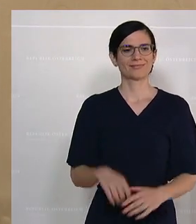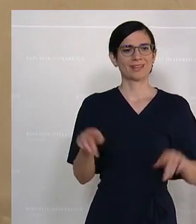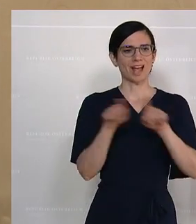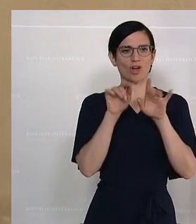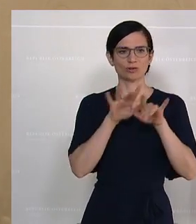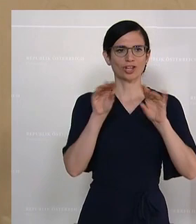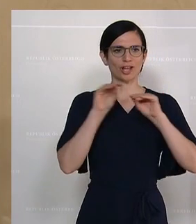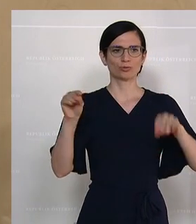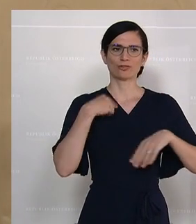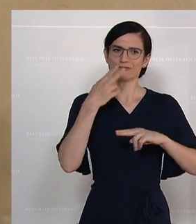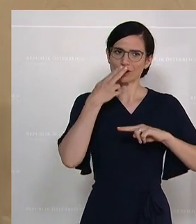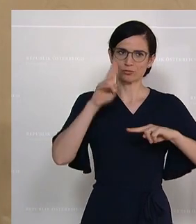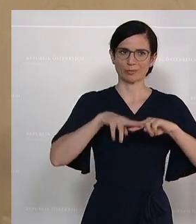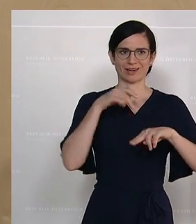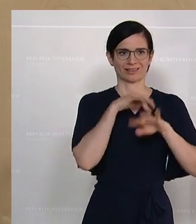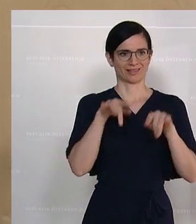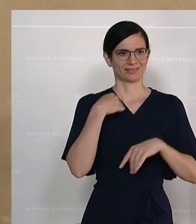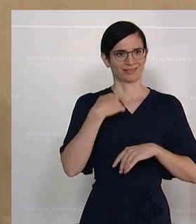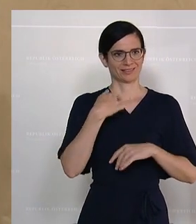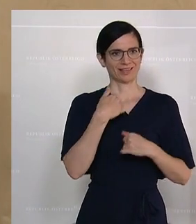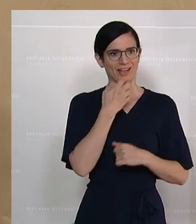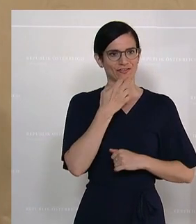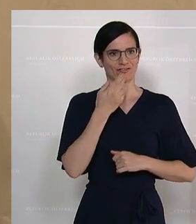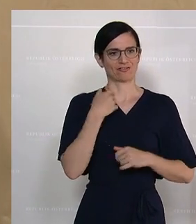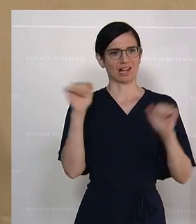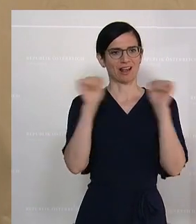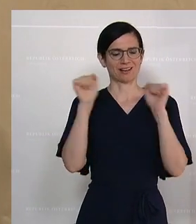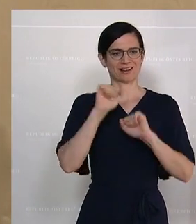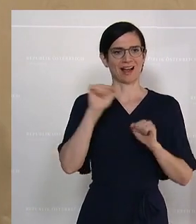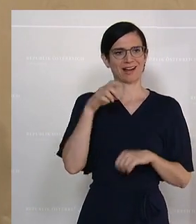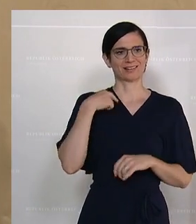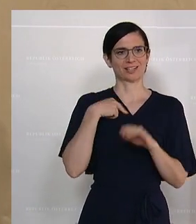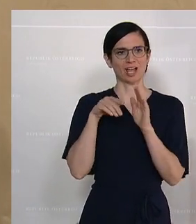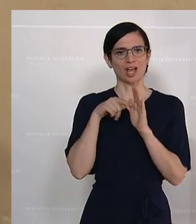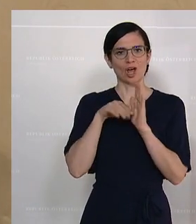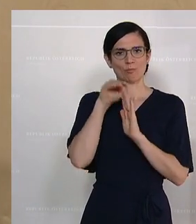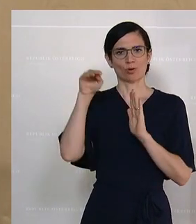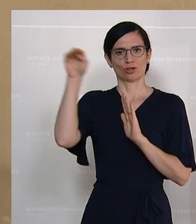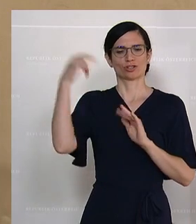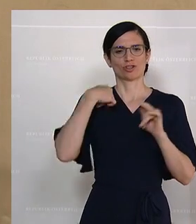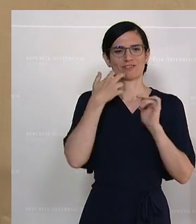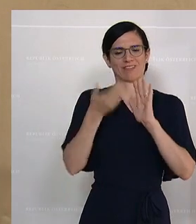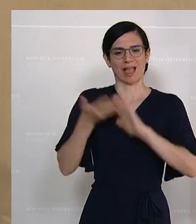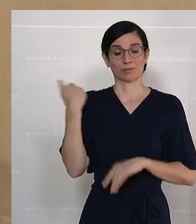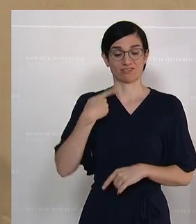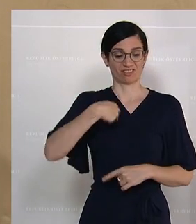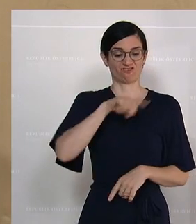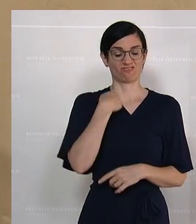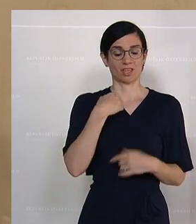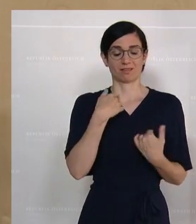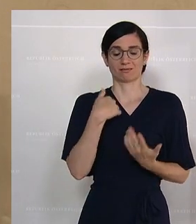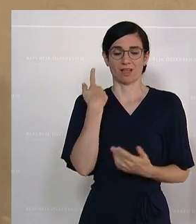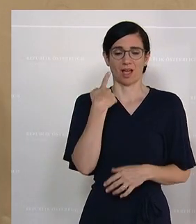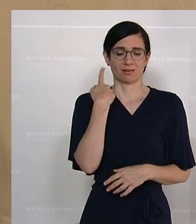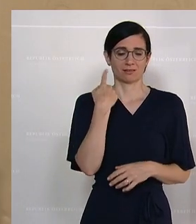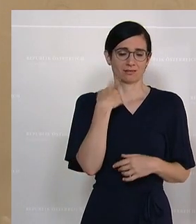und nichts mehr ich bin sehr froh dass ist die ankündigung gibt ich empfinde das als etappensieg von uns wir haben das seit zehn jahren sind fast gefordert aber fakt